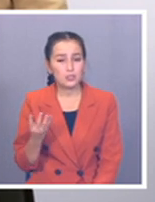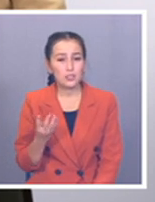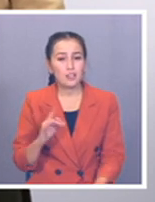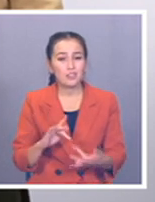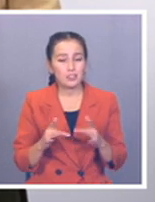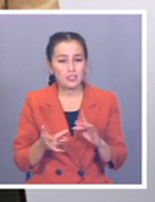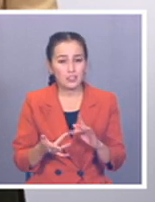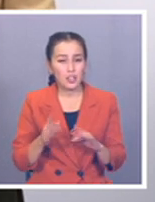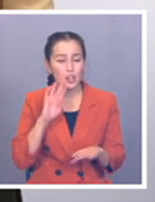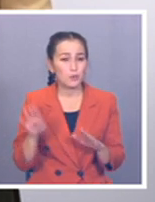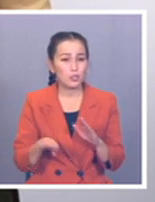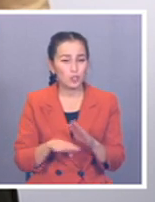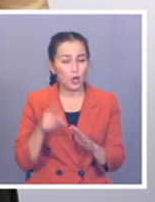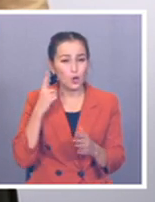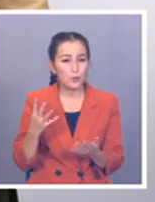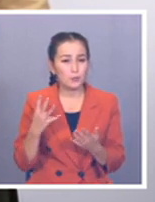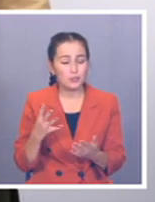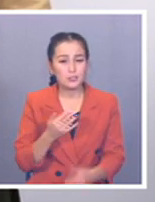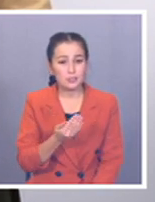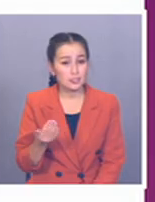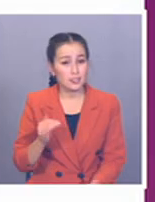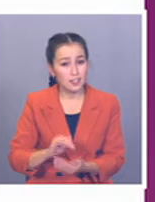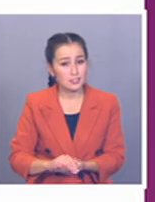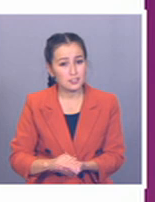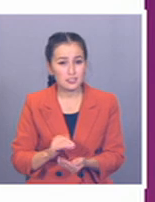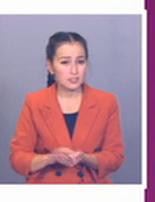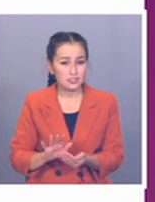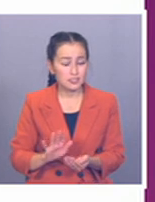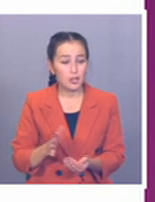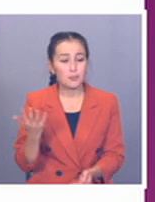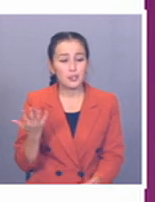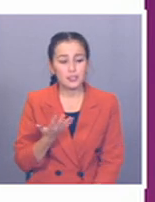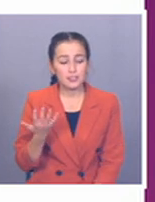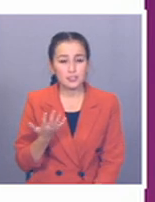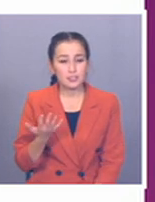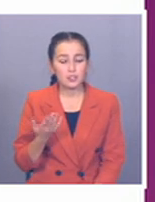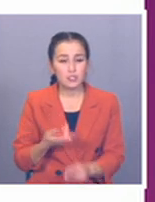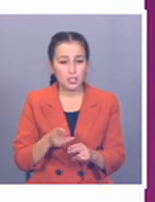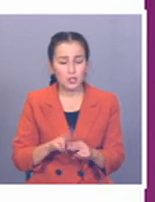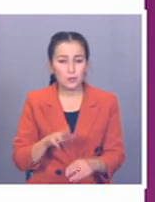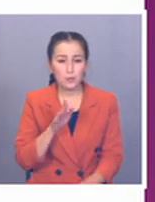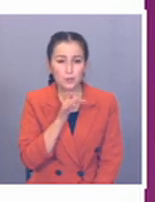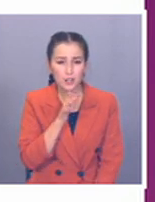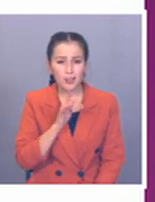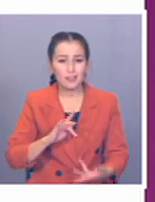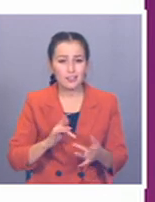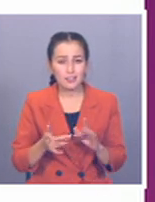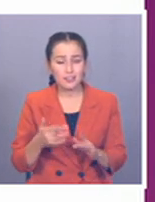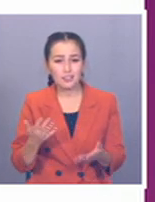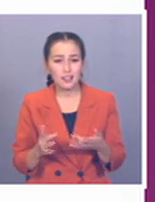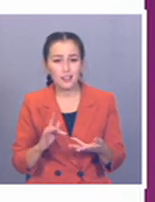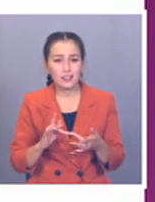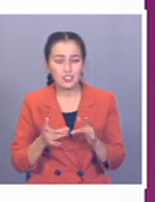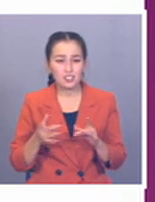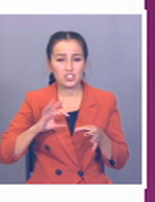интернетке тәуелділік ұғымы сізге таныс па? Бесінші, дәл осы сәтте интернетке немесе әлеуметтік